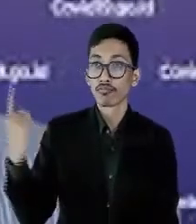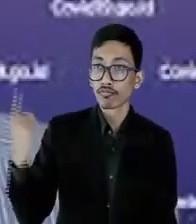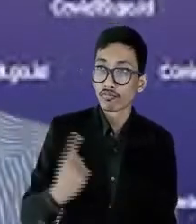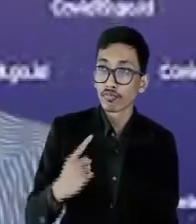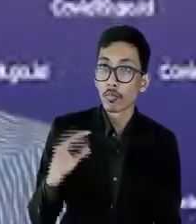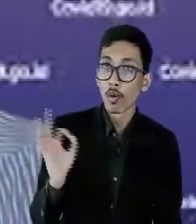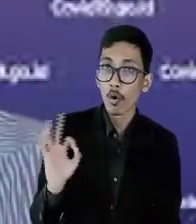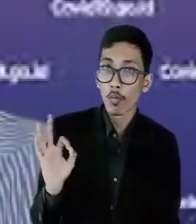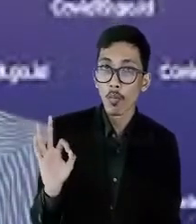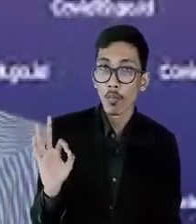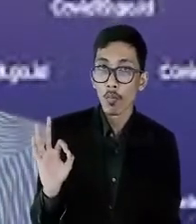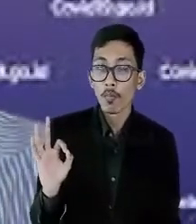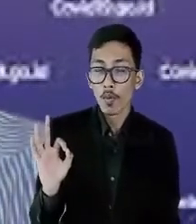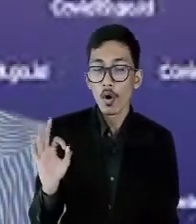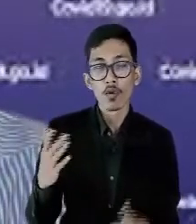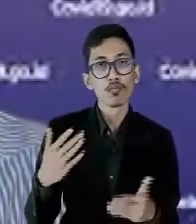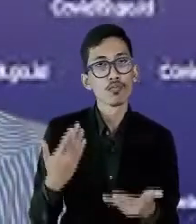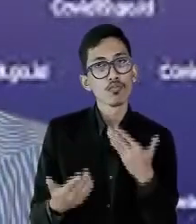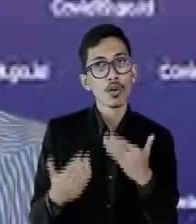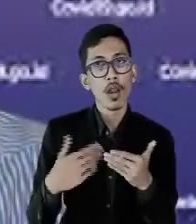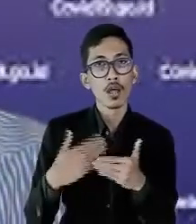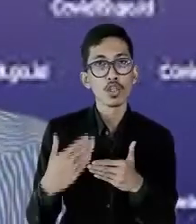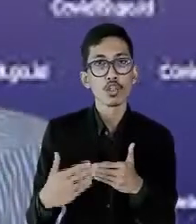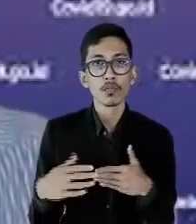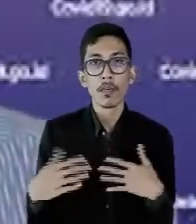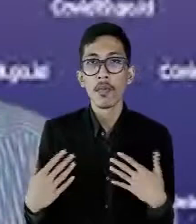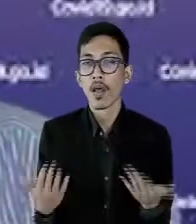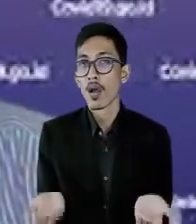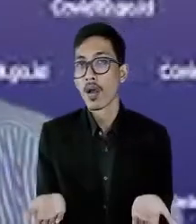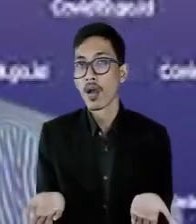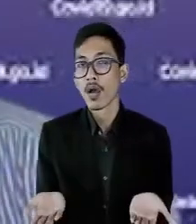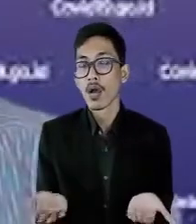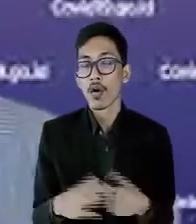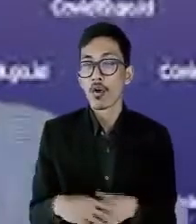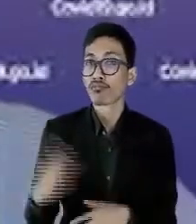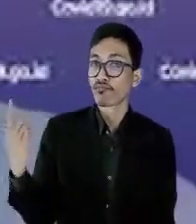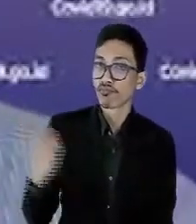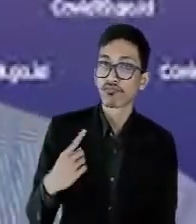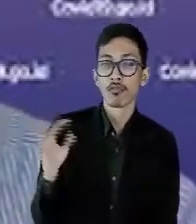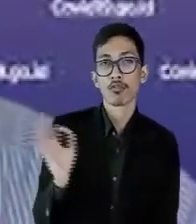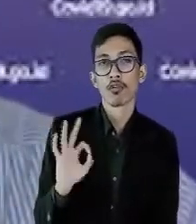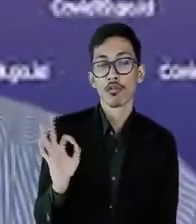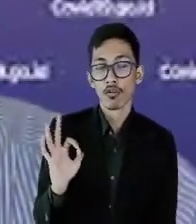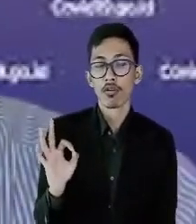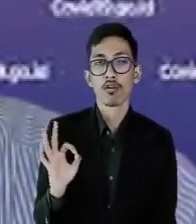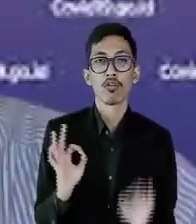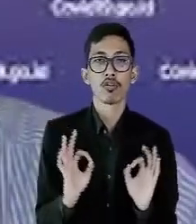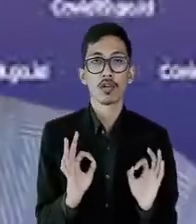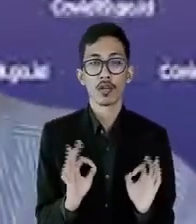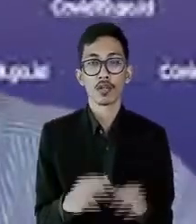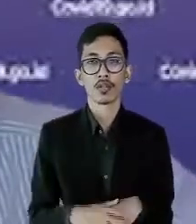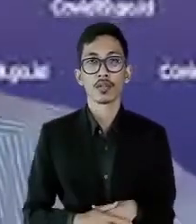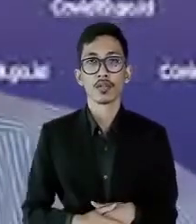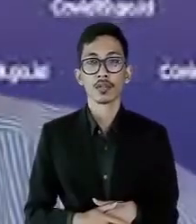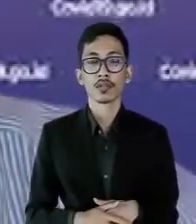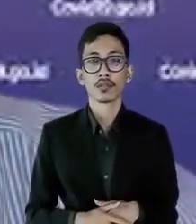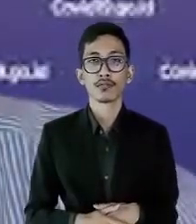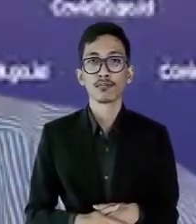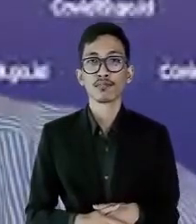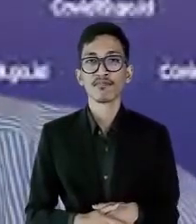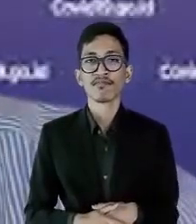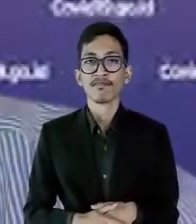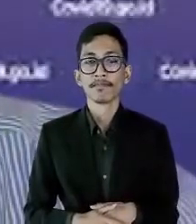akan lanjutkan. Ya, silakan. Oke, baik. Nampaknya belum ada. Kalaupun sudah ada, tolong